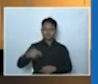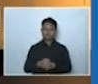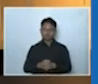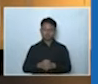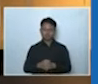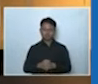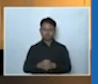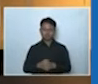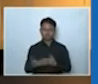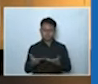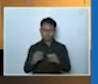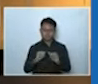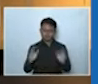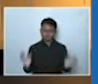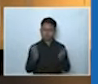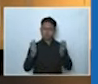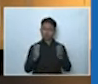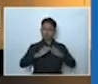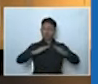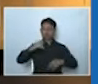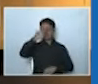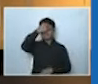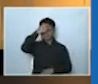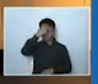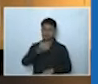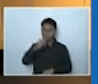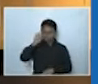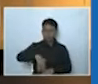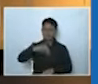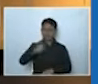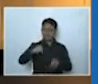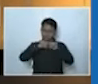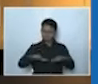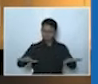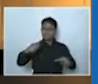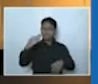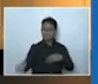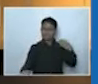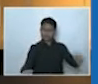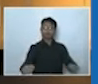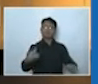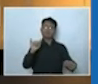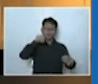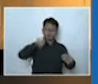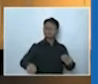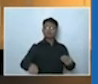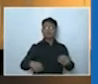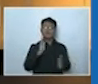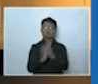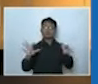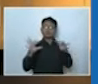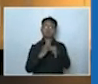meningkatkan Bagaimana nakes dan layanan alat medisnya kemudian Bagaimana di bidang yang lainnya seperti bagaimana